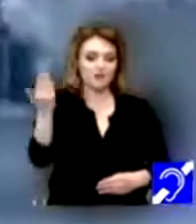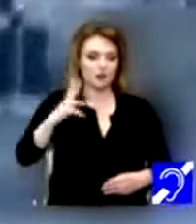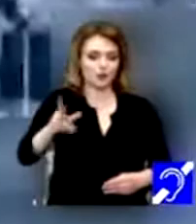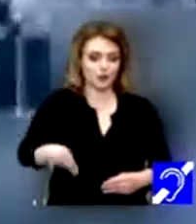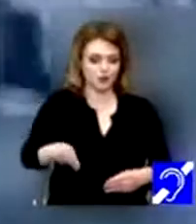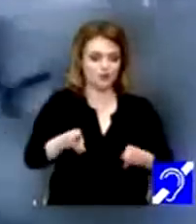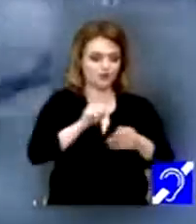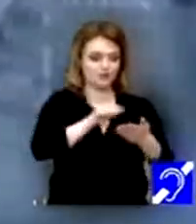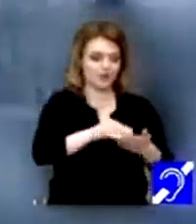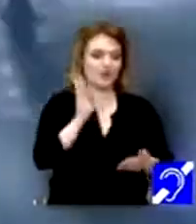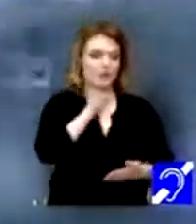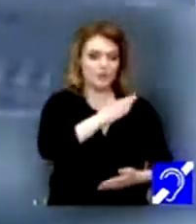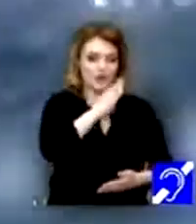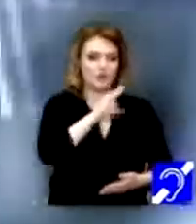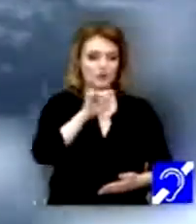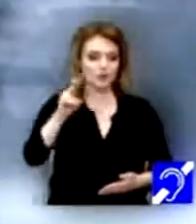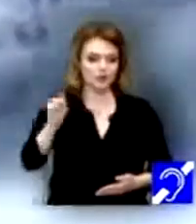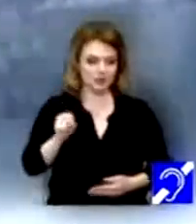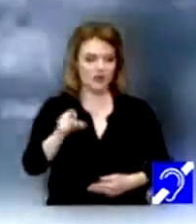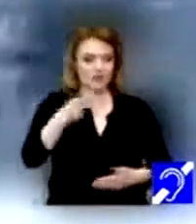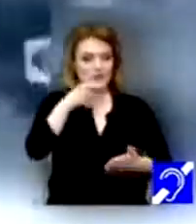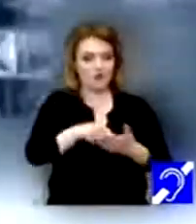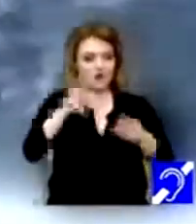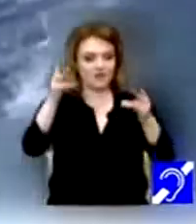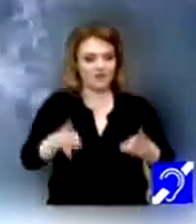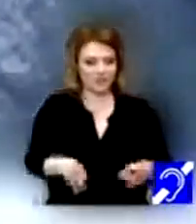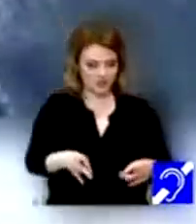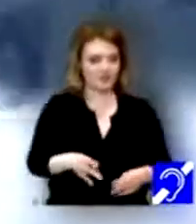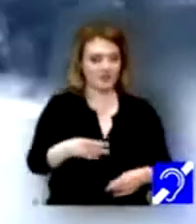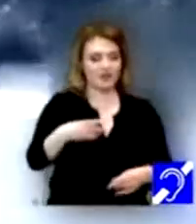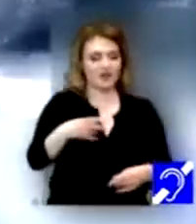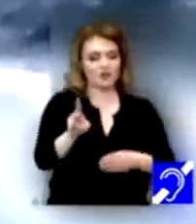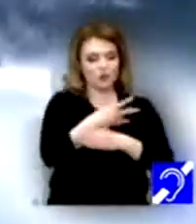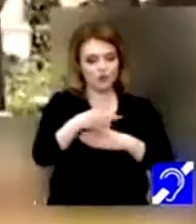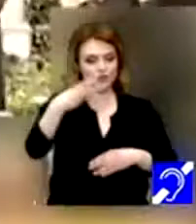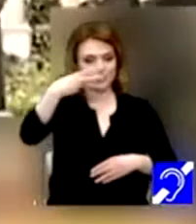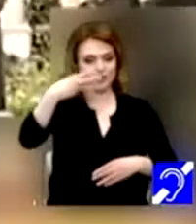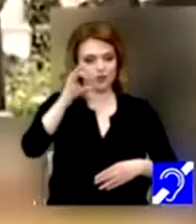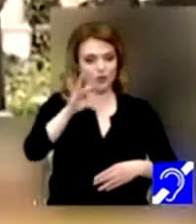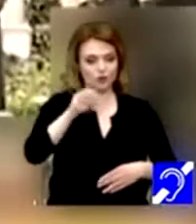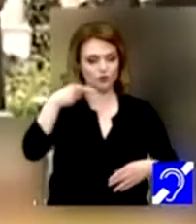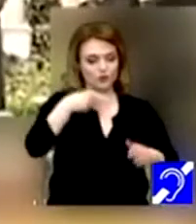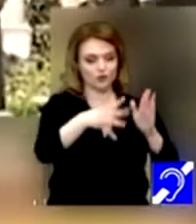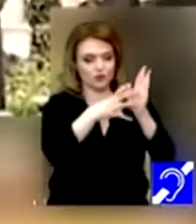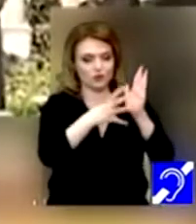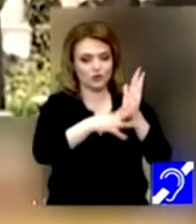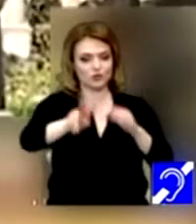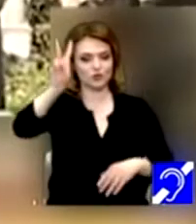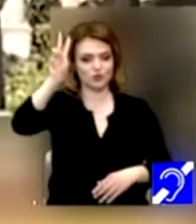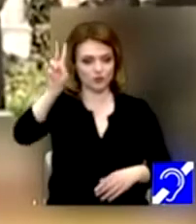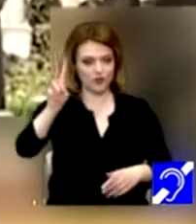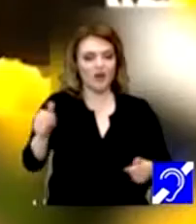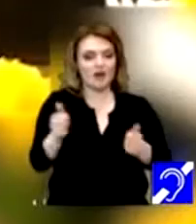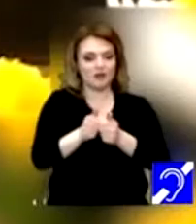un tragic accident rutier care s-a produs în noaptea de 29 spre 30 octombrie 1992 în apropierea